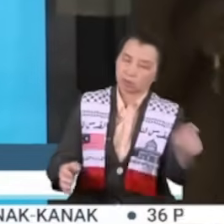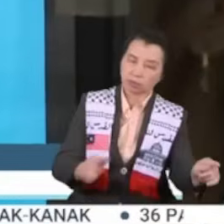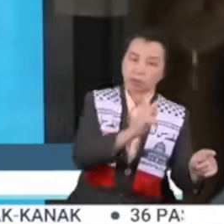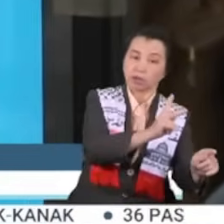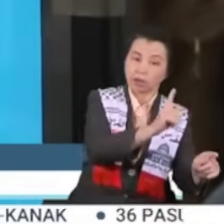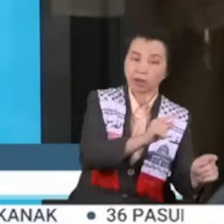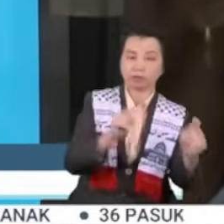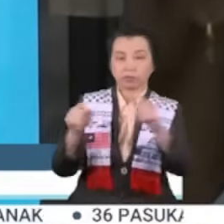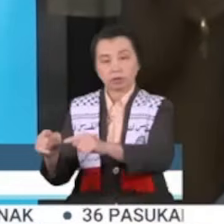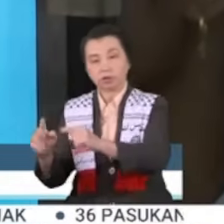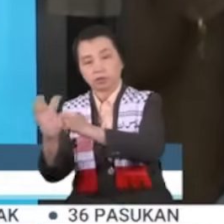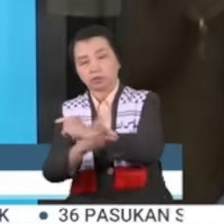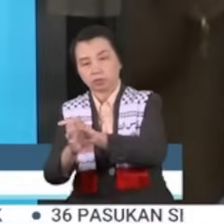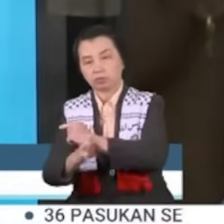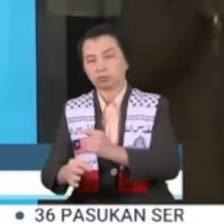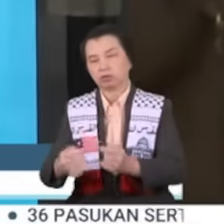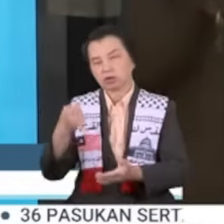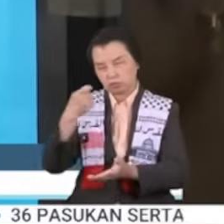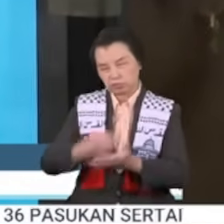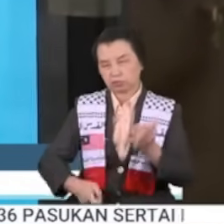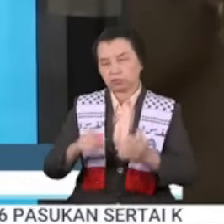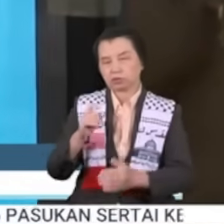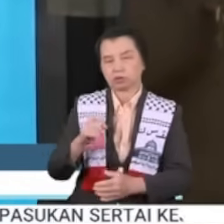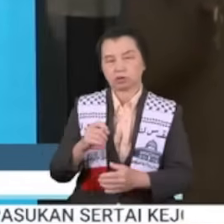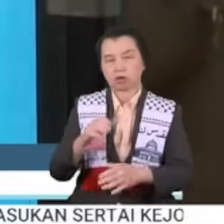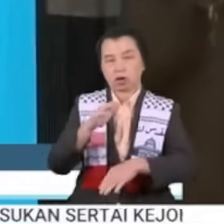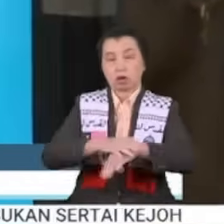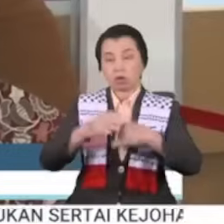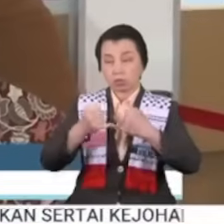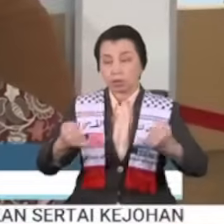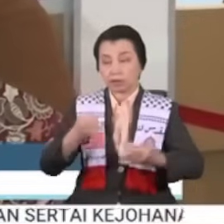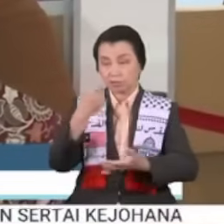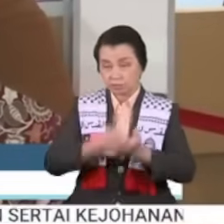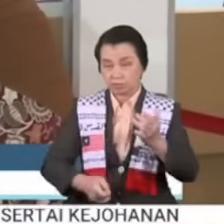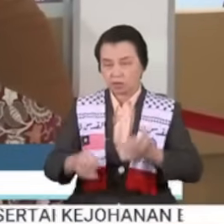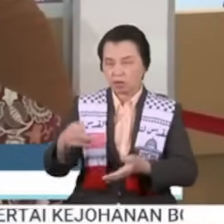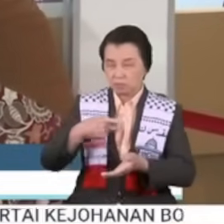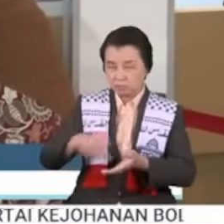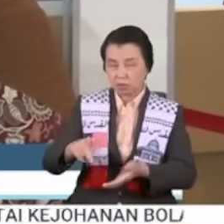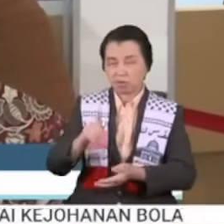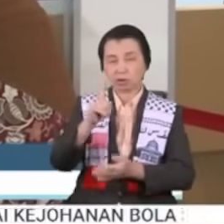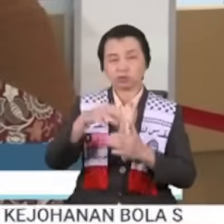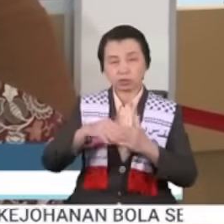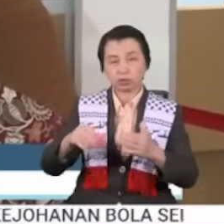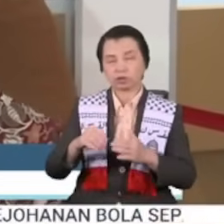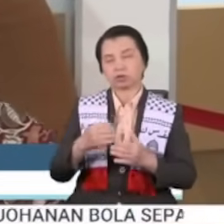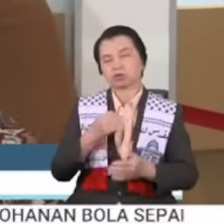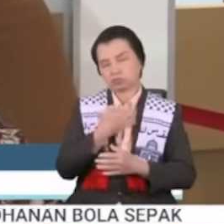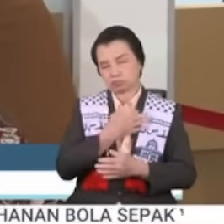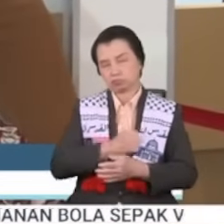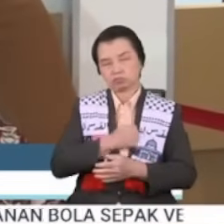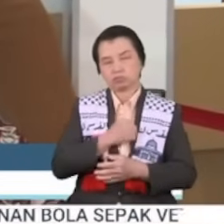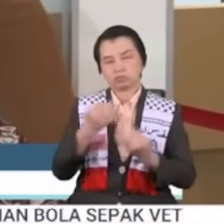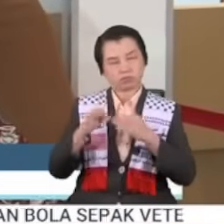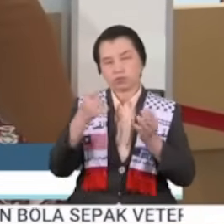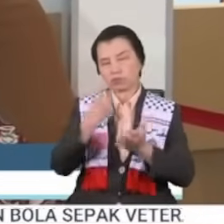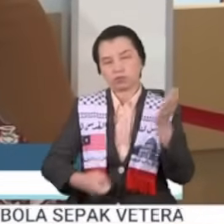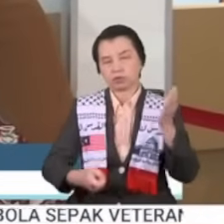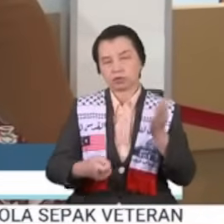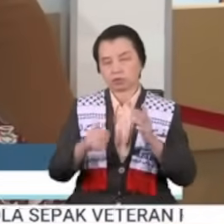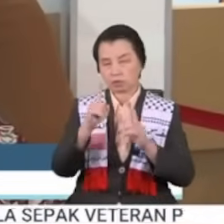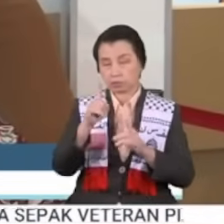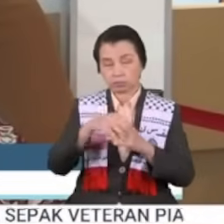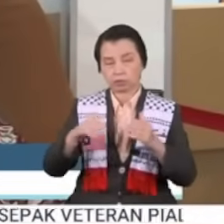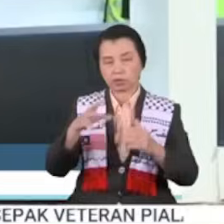k serv online R itu dikecualikan tidak dikenakan dan